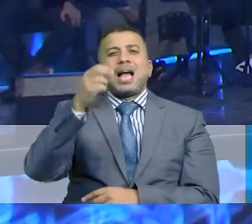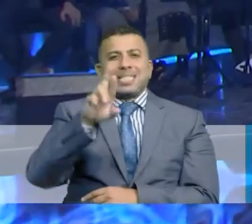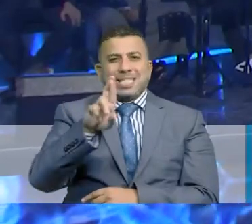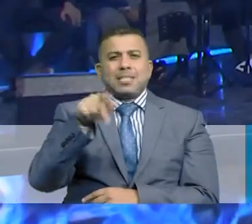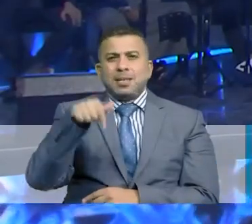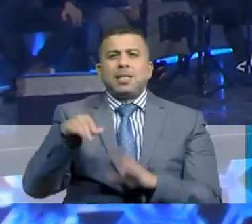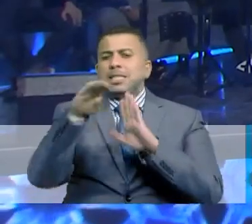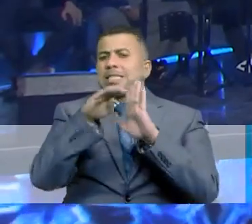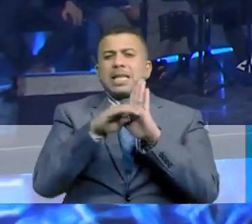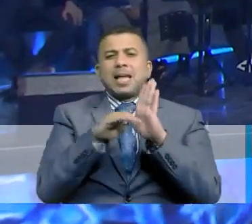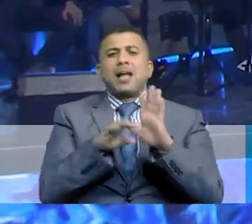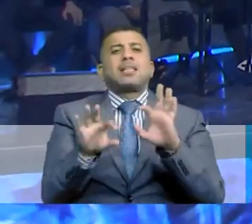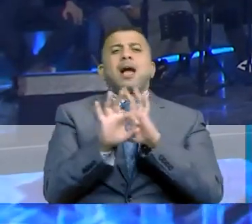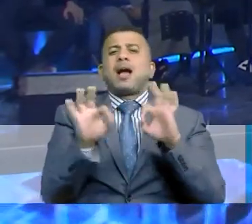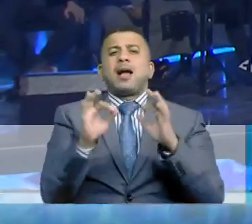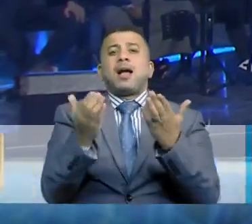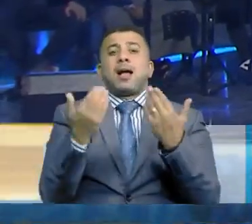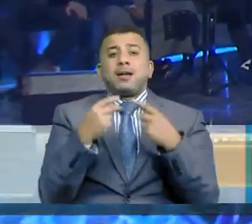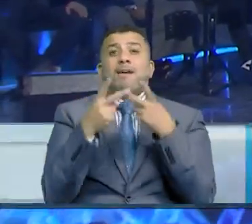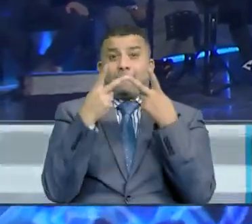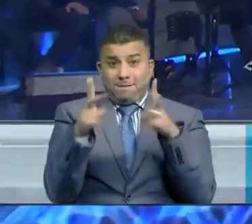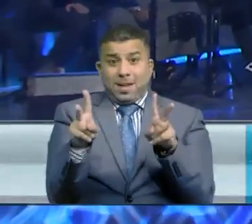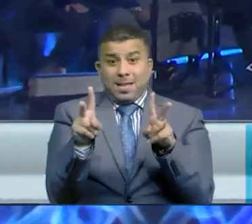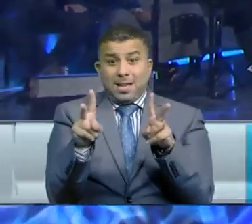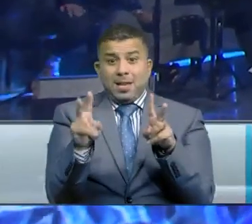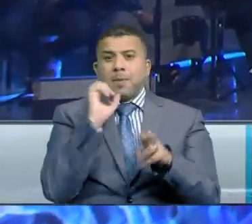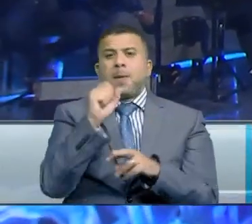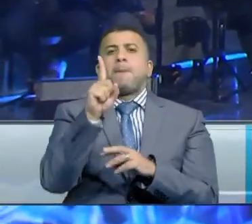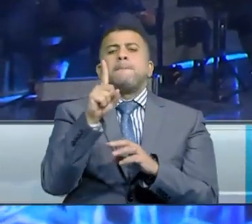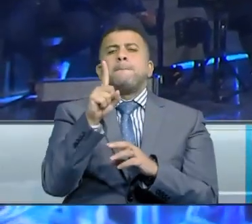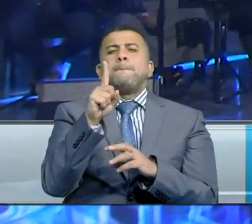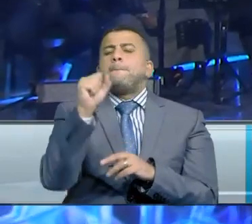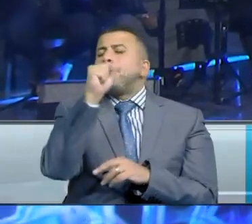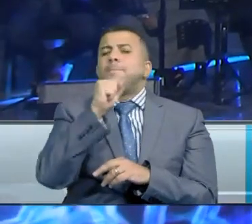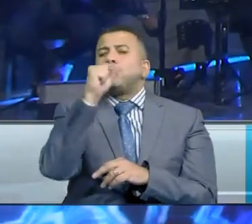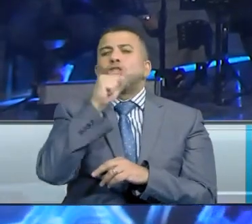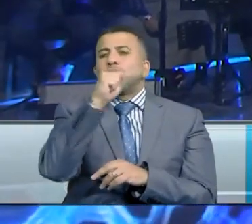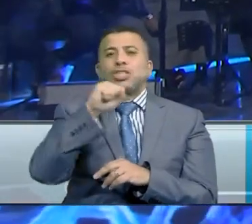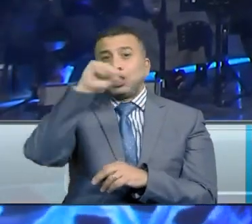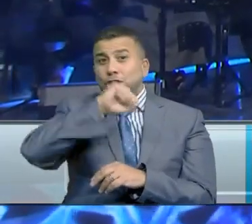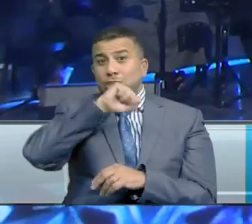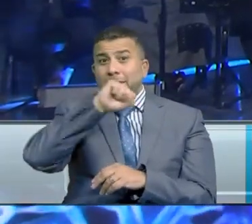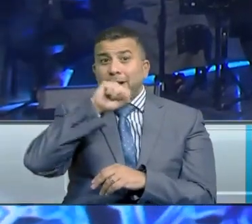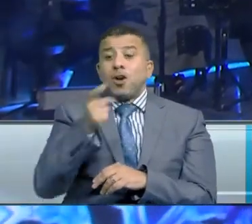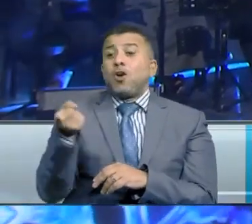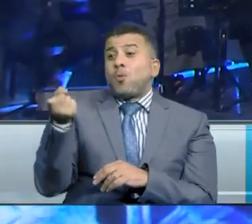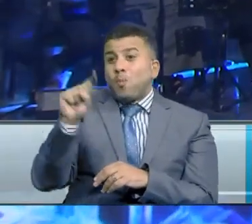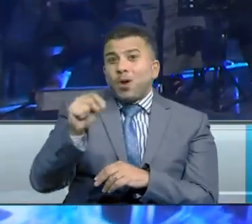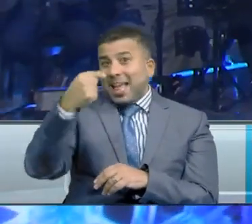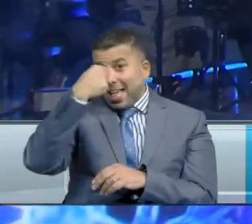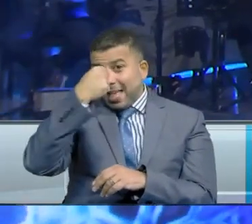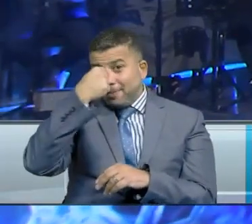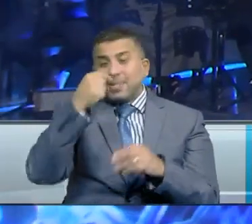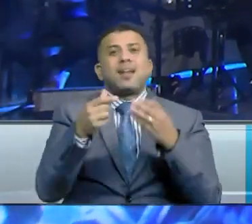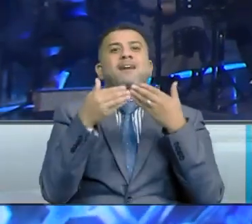الاستعدادات الأخيرة لانطلاق السهرة الافتتاحية لبرنامج منشد الشارقة الذي سينطلق يوم غد